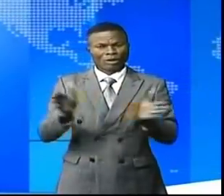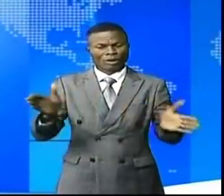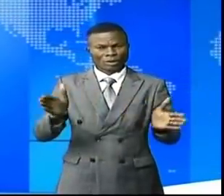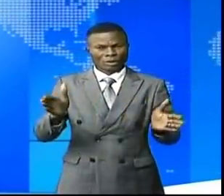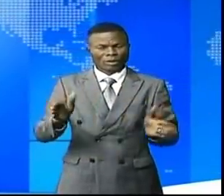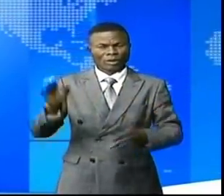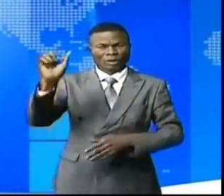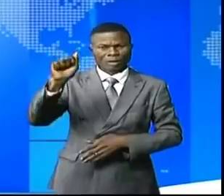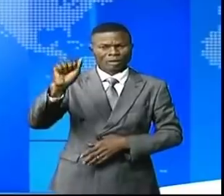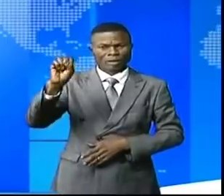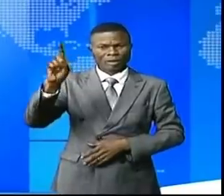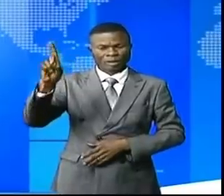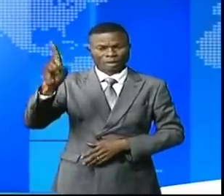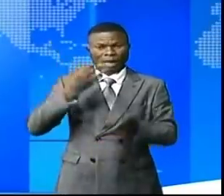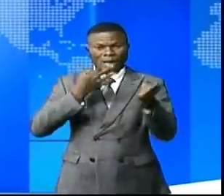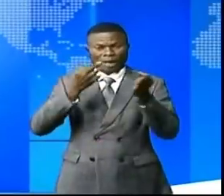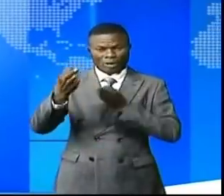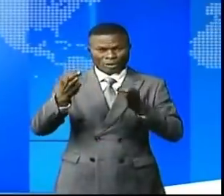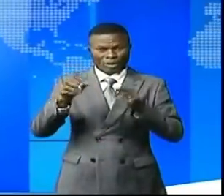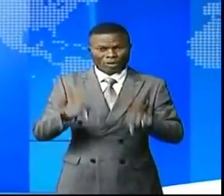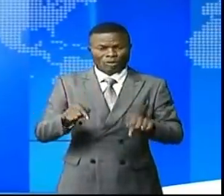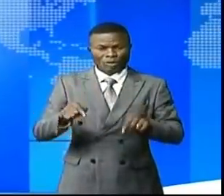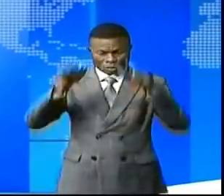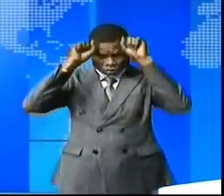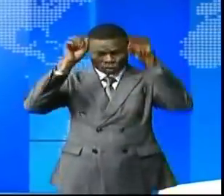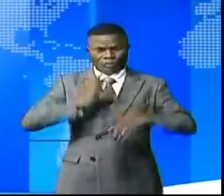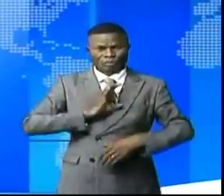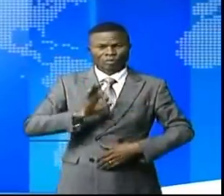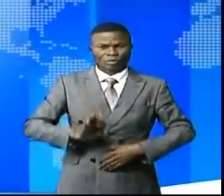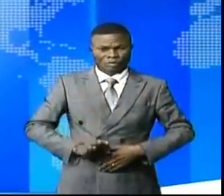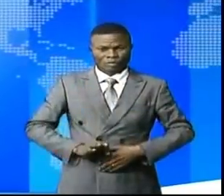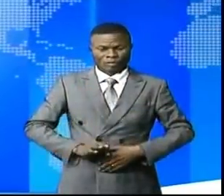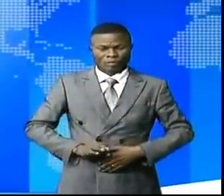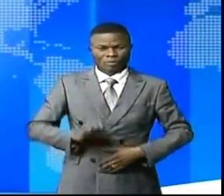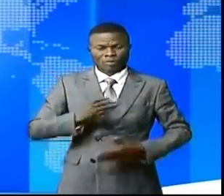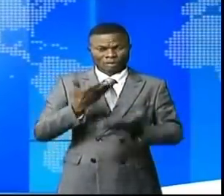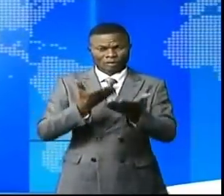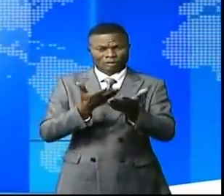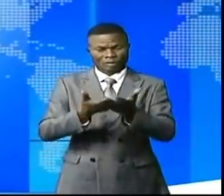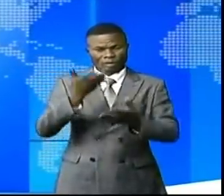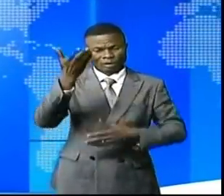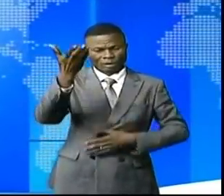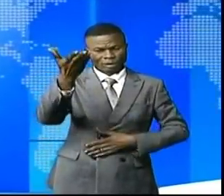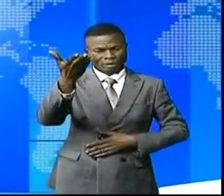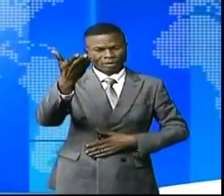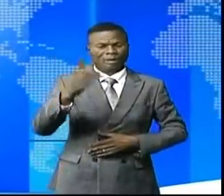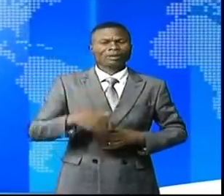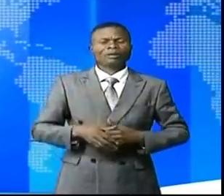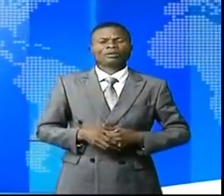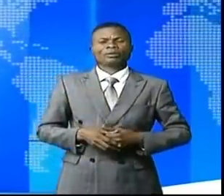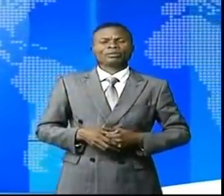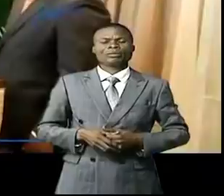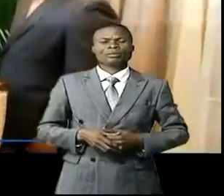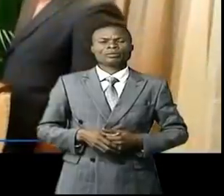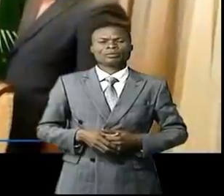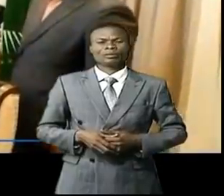la SADC l'a fait savoir au chef de l'État congolais, Félix Antoine Tshisekedi. Encore une fois, la presse présidentielle nous en